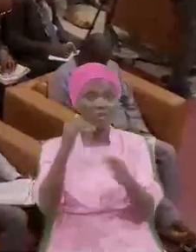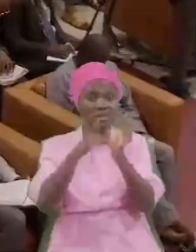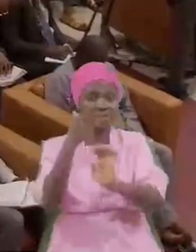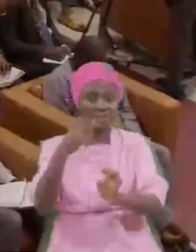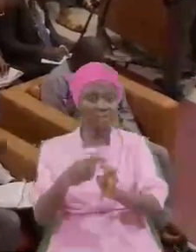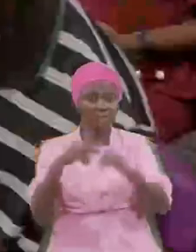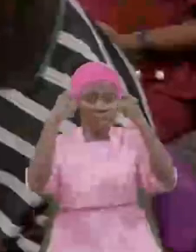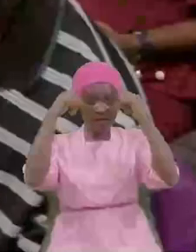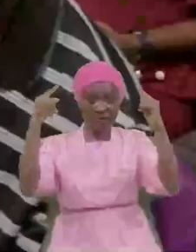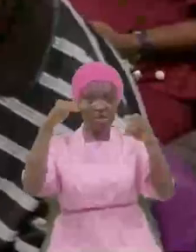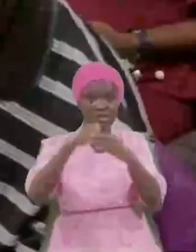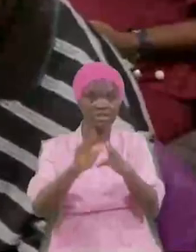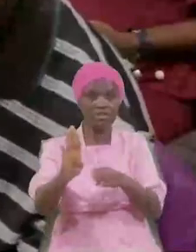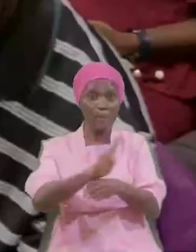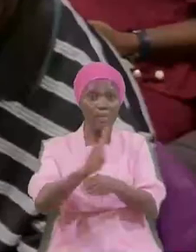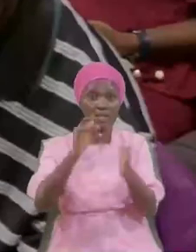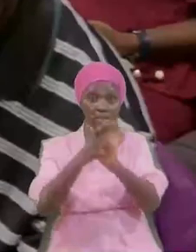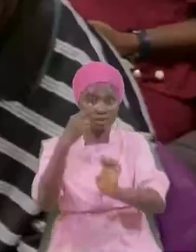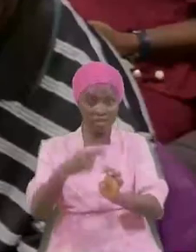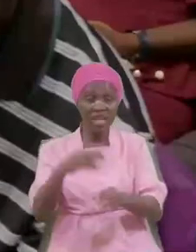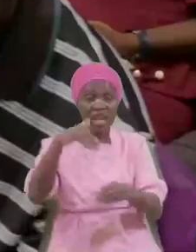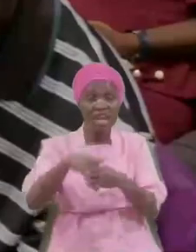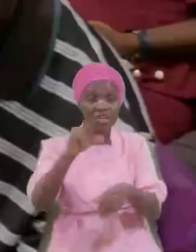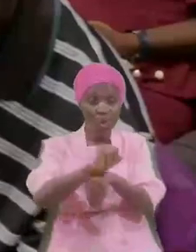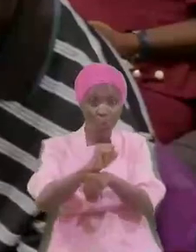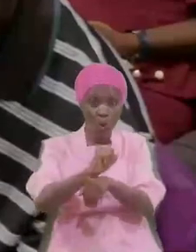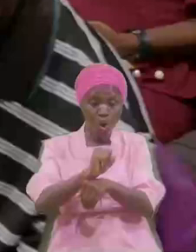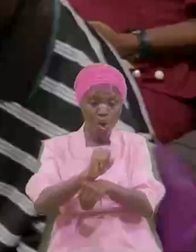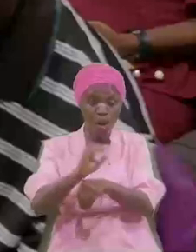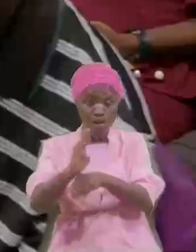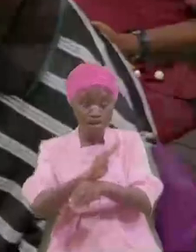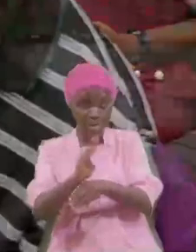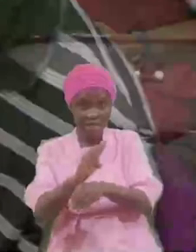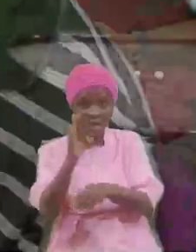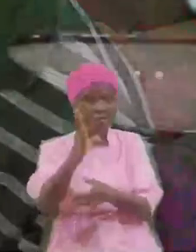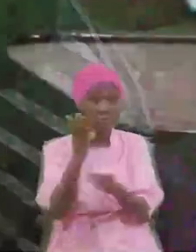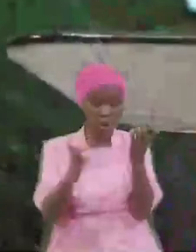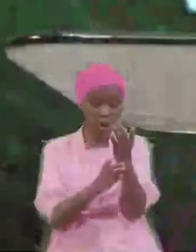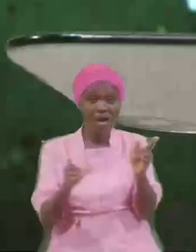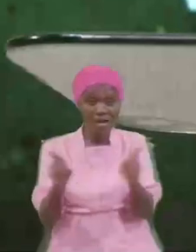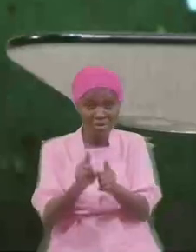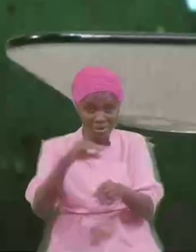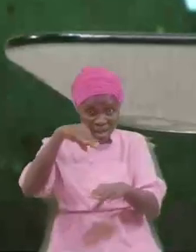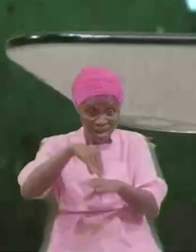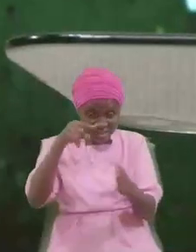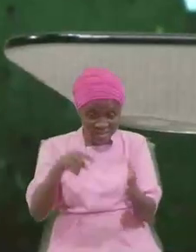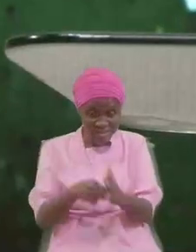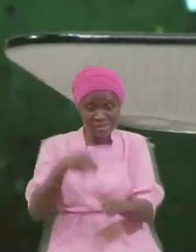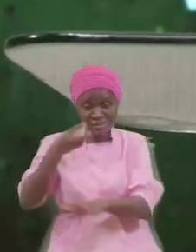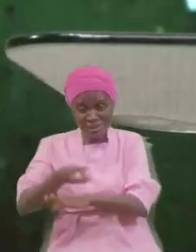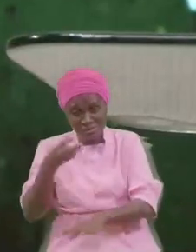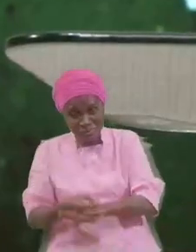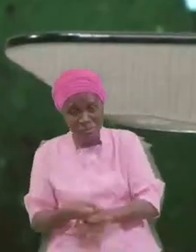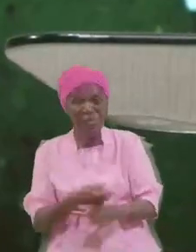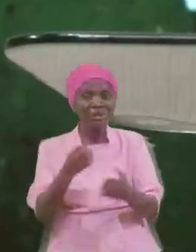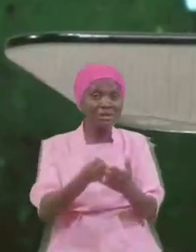percée dans vos affaires. Dans l'ouvrage de votre main, même en ce temps difficile de la